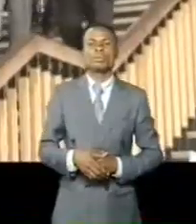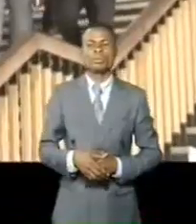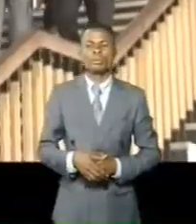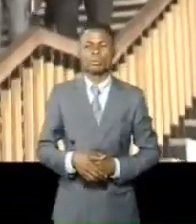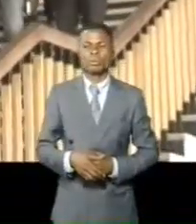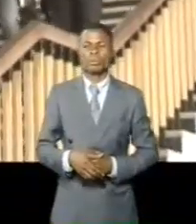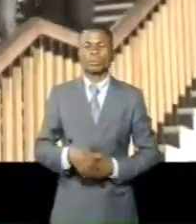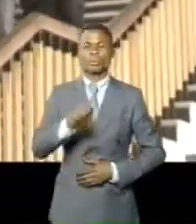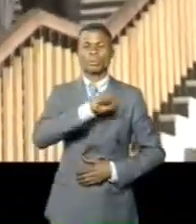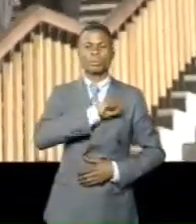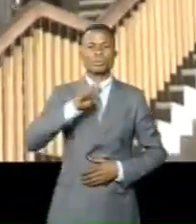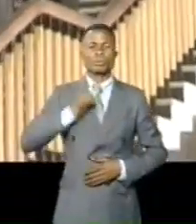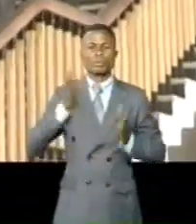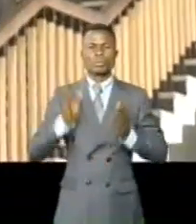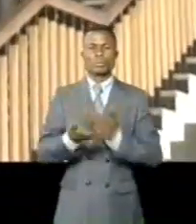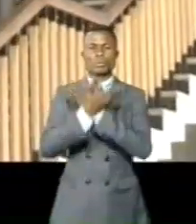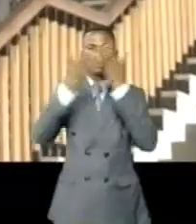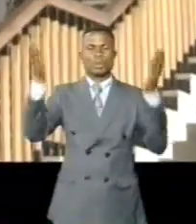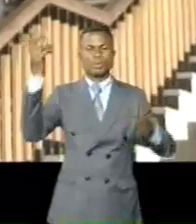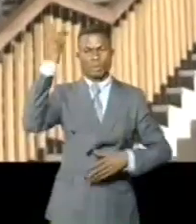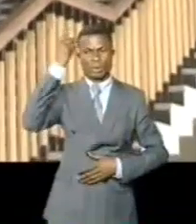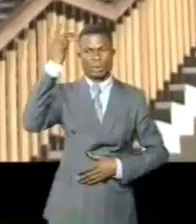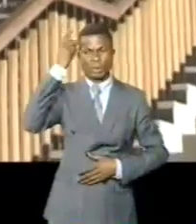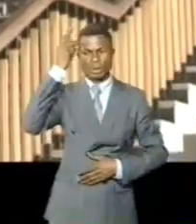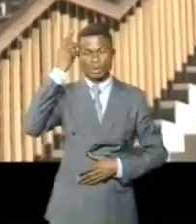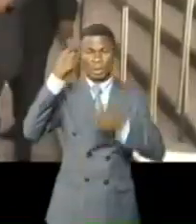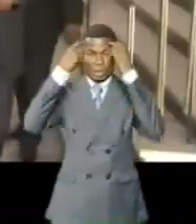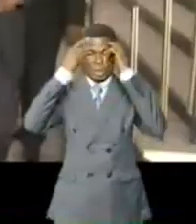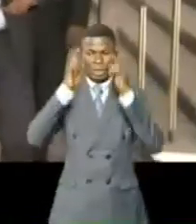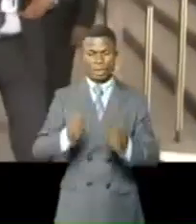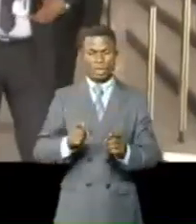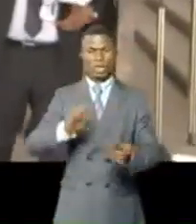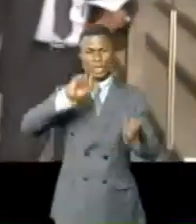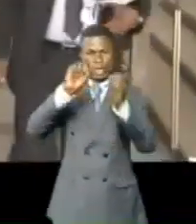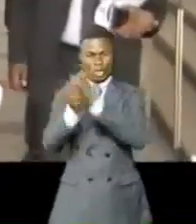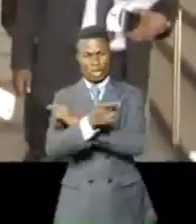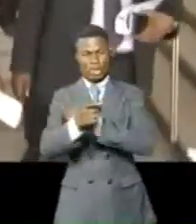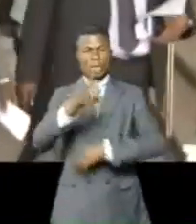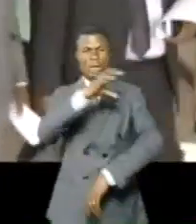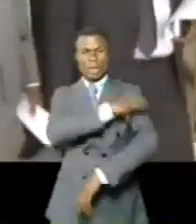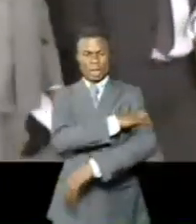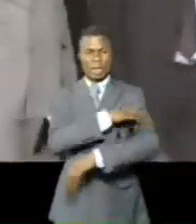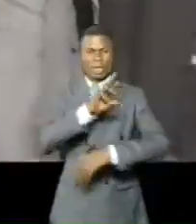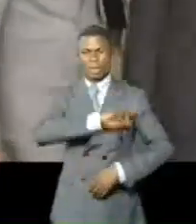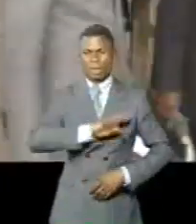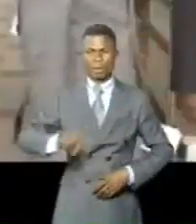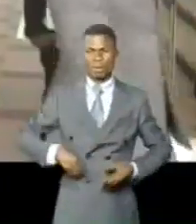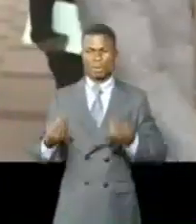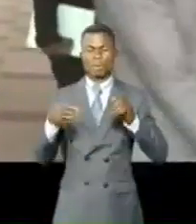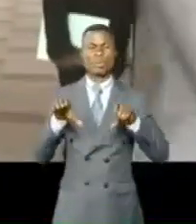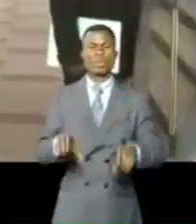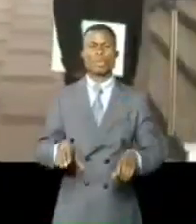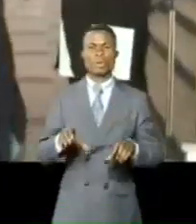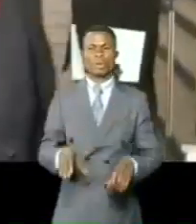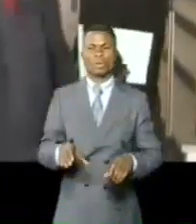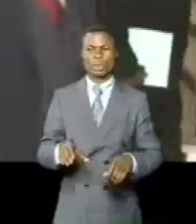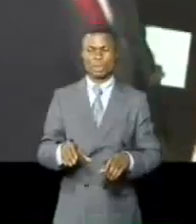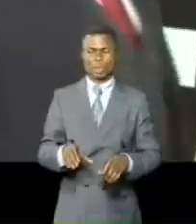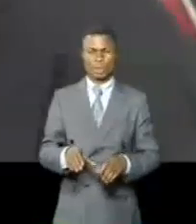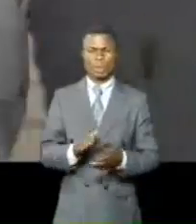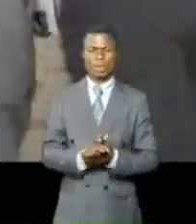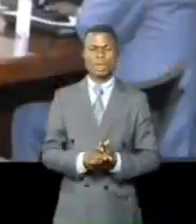Les sénateurs de la ville-province Kinshasa sont décidés de moderniser la capitale de la République démocratique du Congo, leur